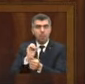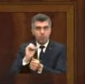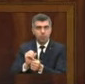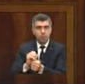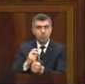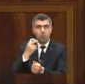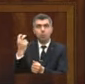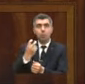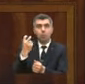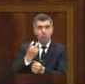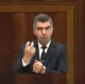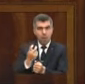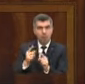السياحيين،